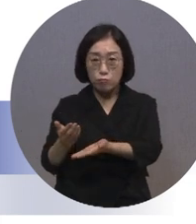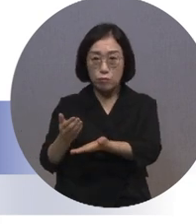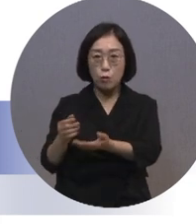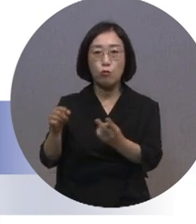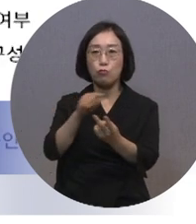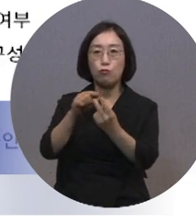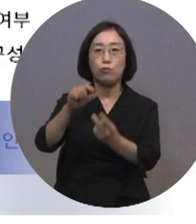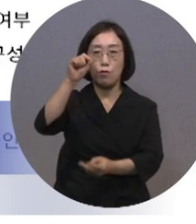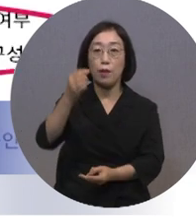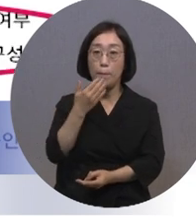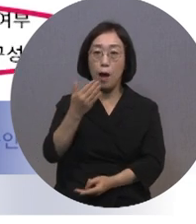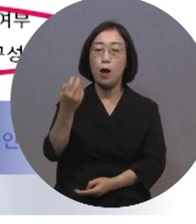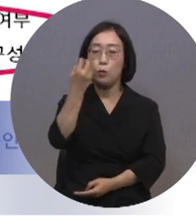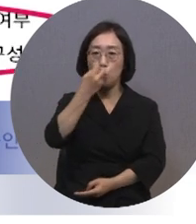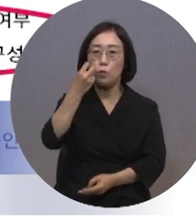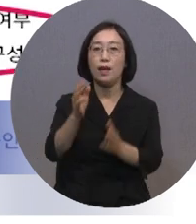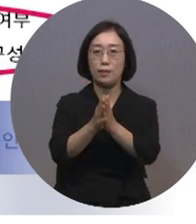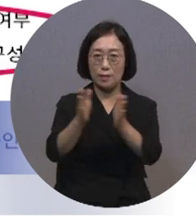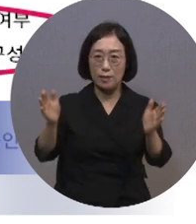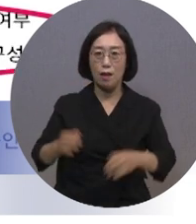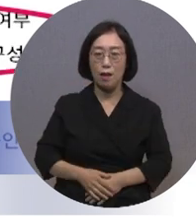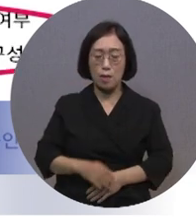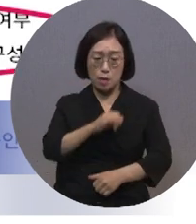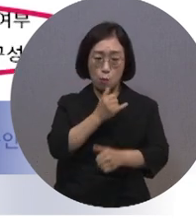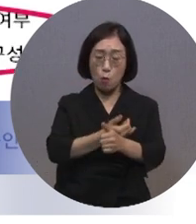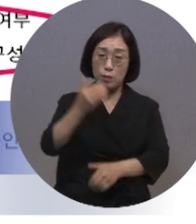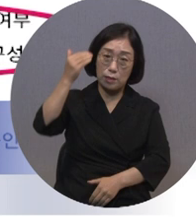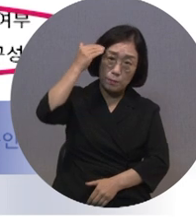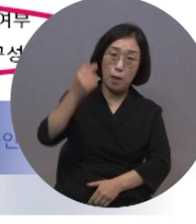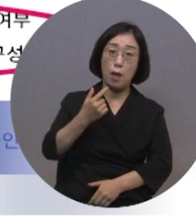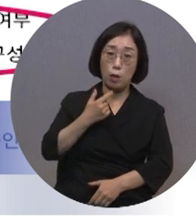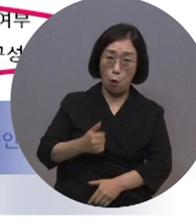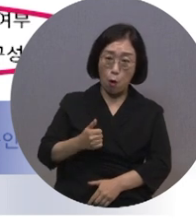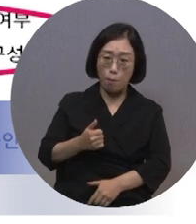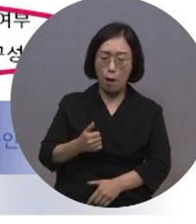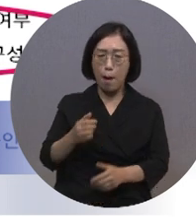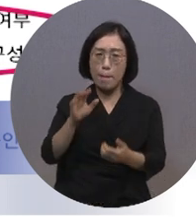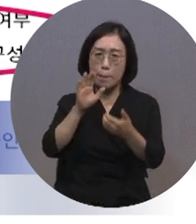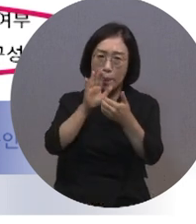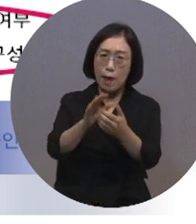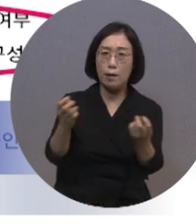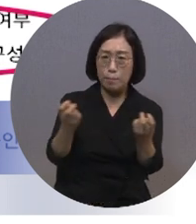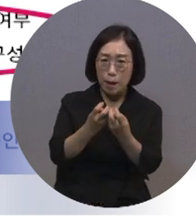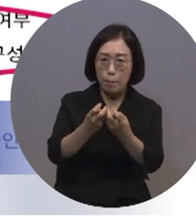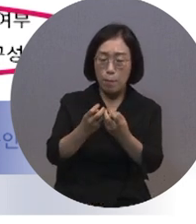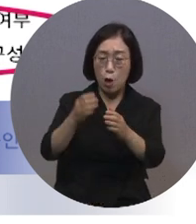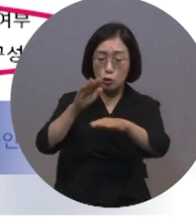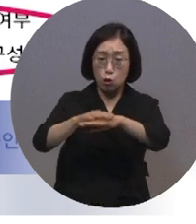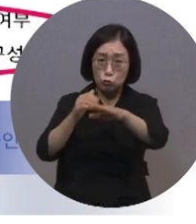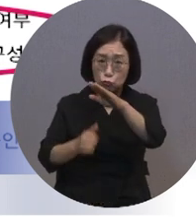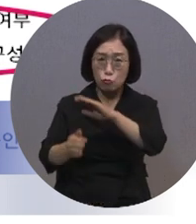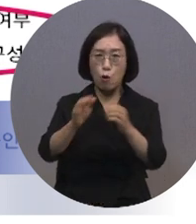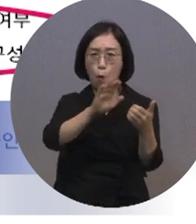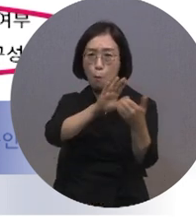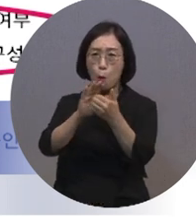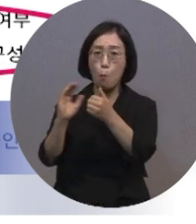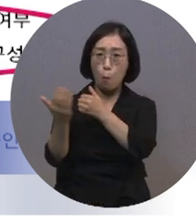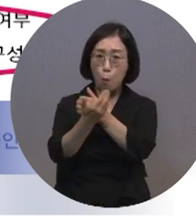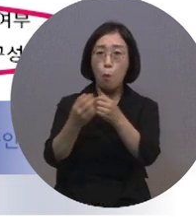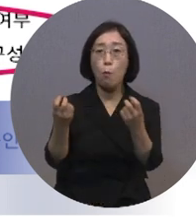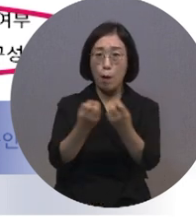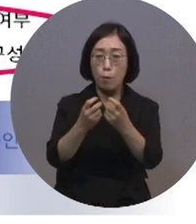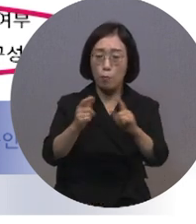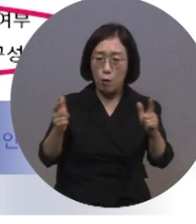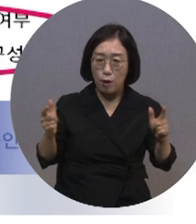예정입니다 이번 실태조사는 인권 치매 경험과 피해 대응 방법 선수 인권 문제 예방을 위한 개선점 등의